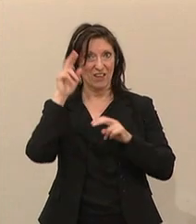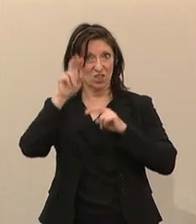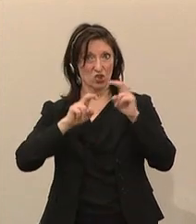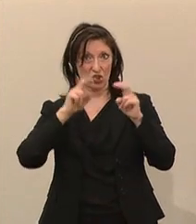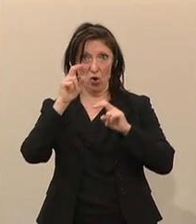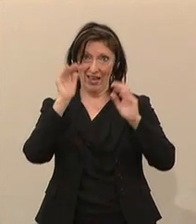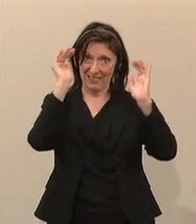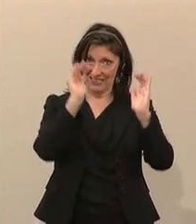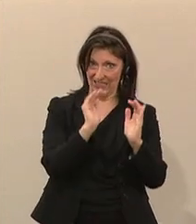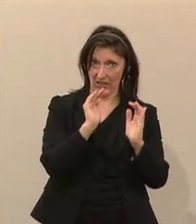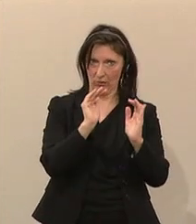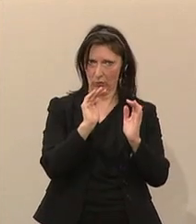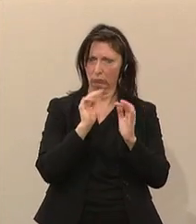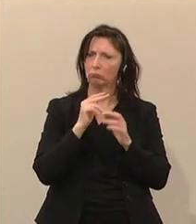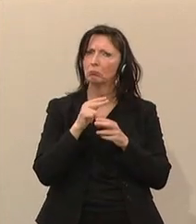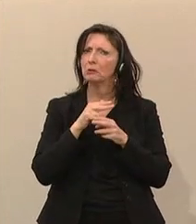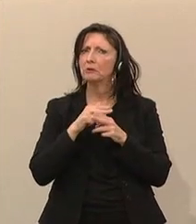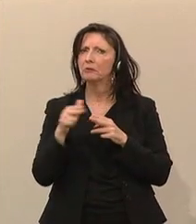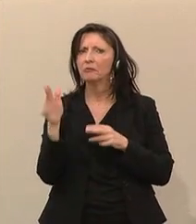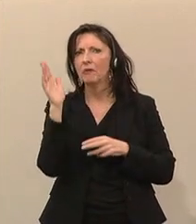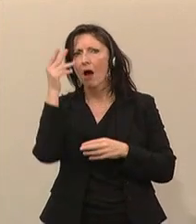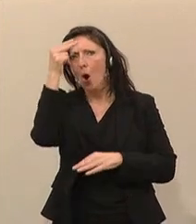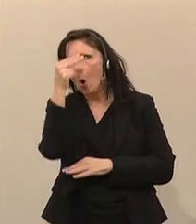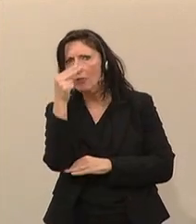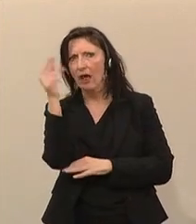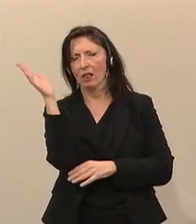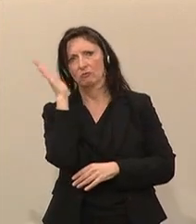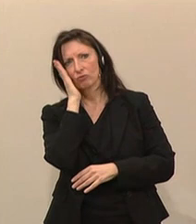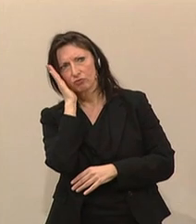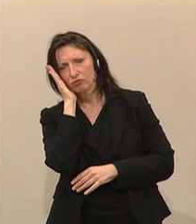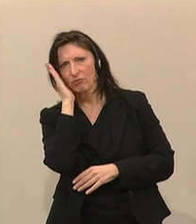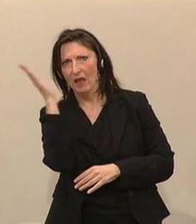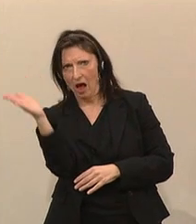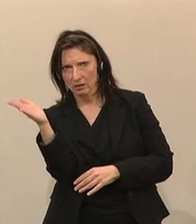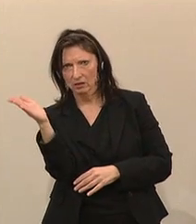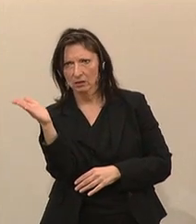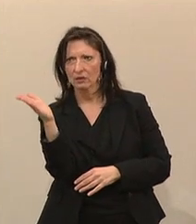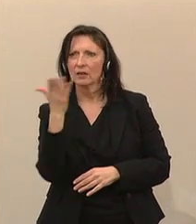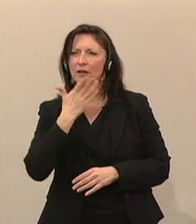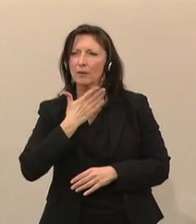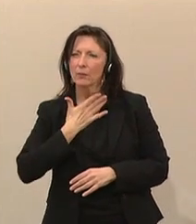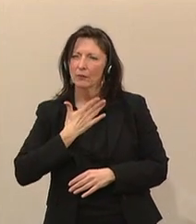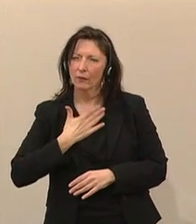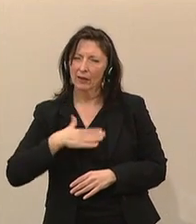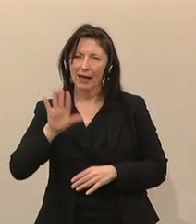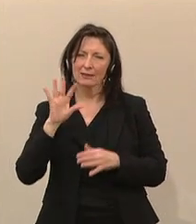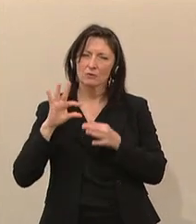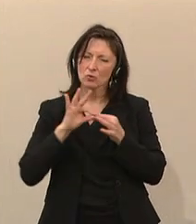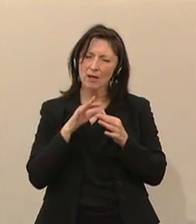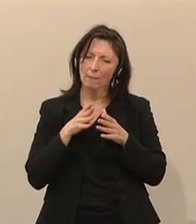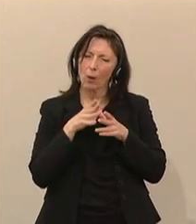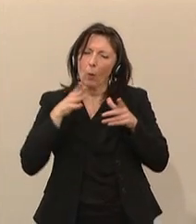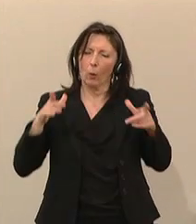für Nächtigungen im Bereich der Hotellerie vielleicht in einen breiteren Kontext stellen. Es ist